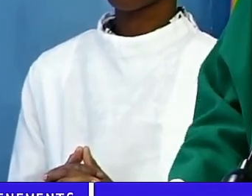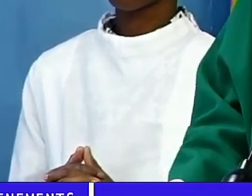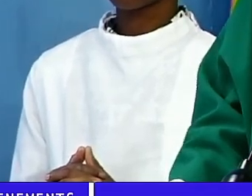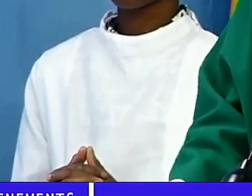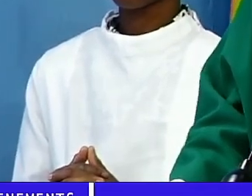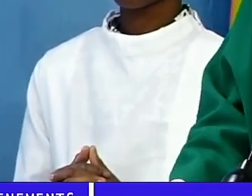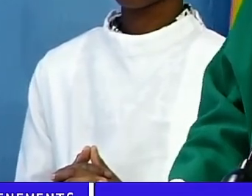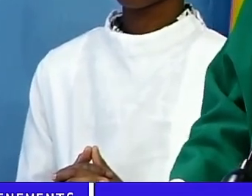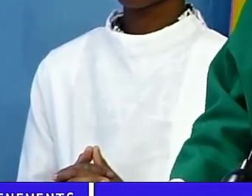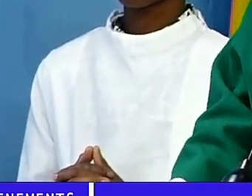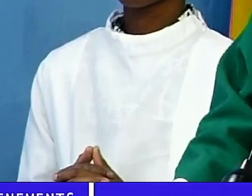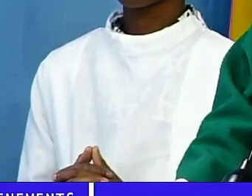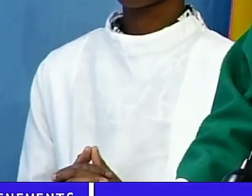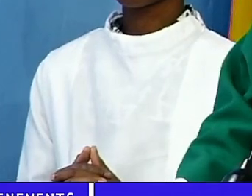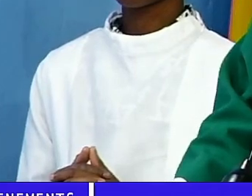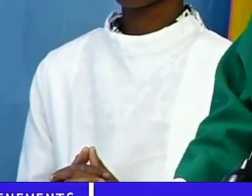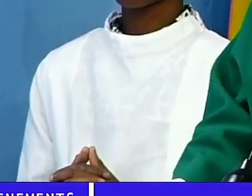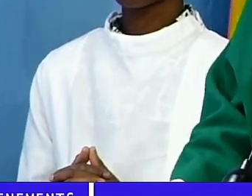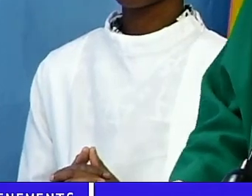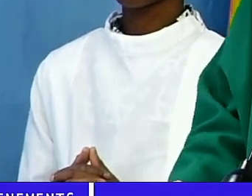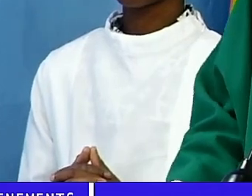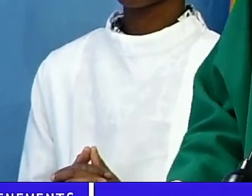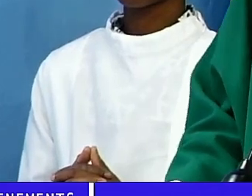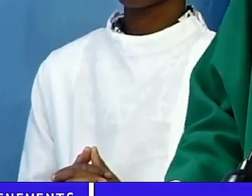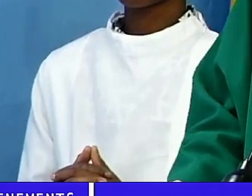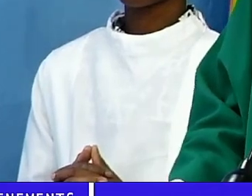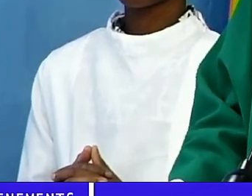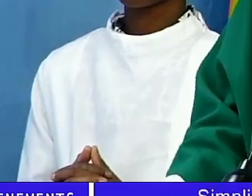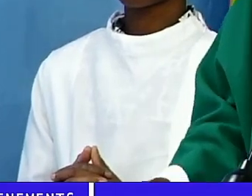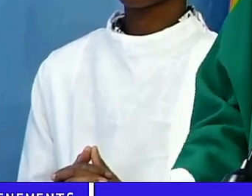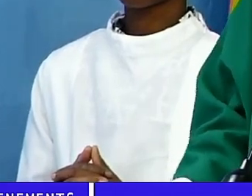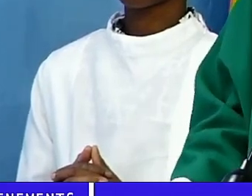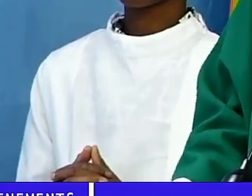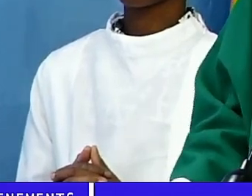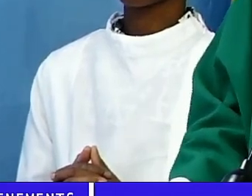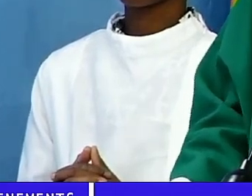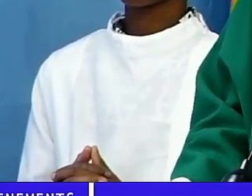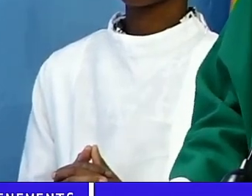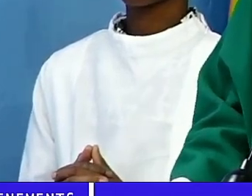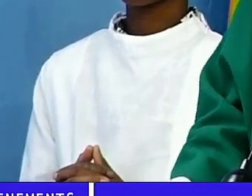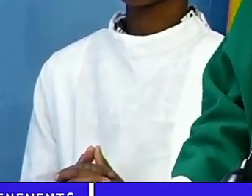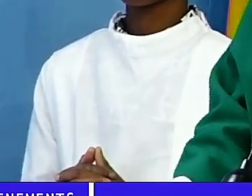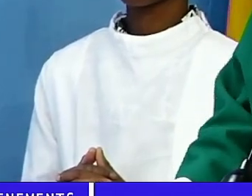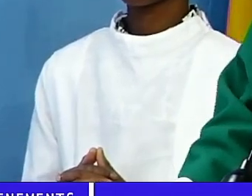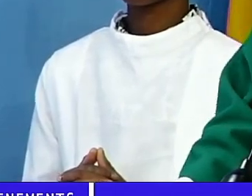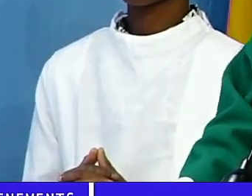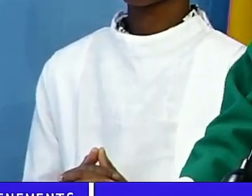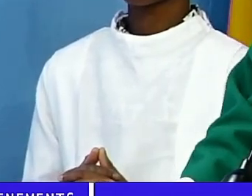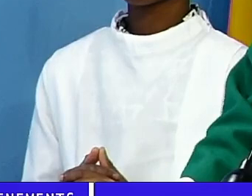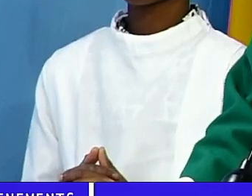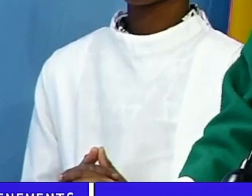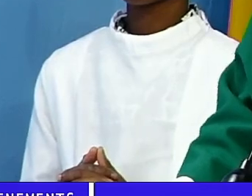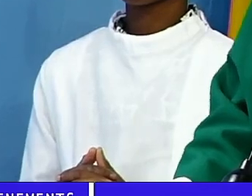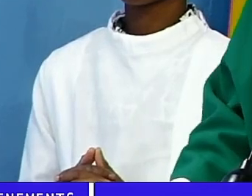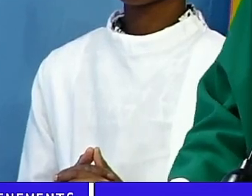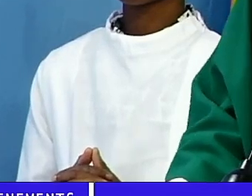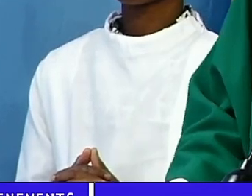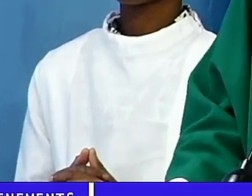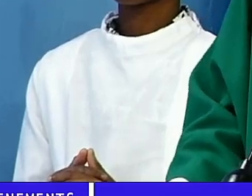Frère Maxemio, jeudi à ses 21e dimanche dans temps